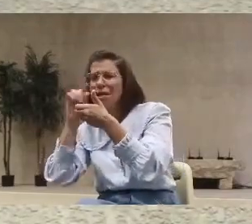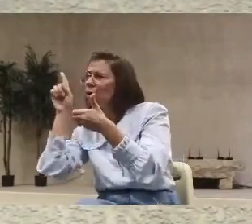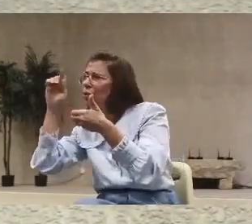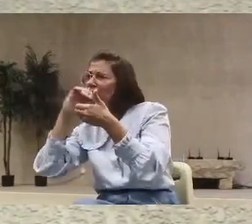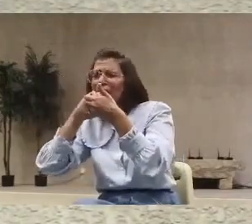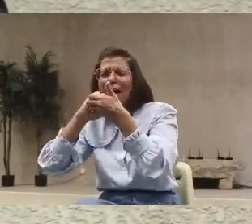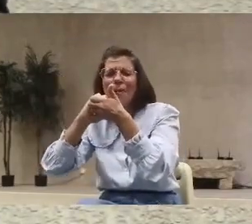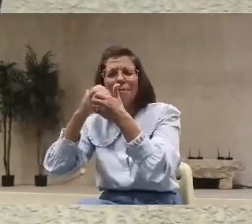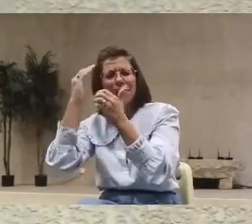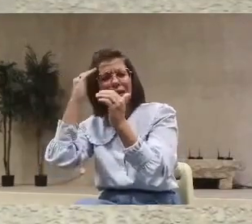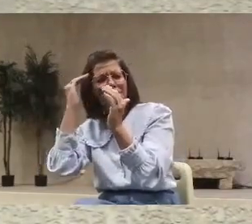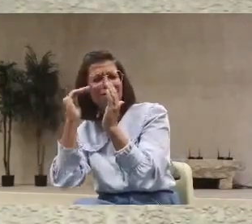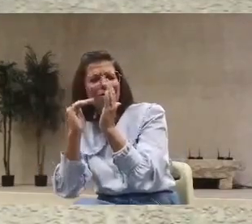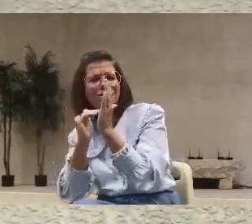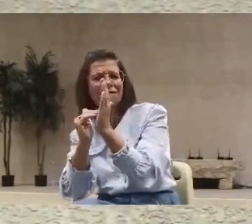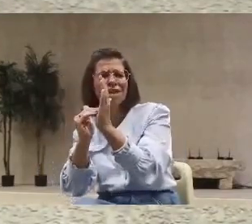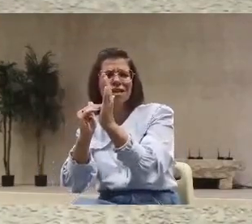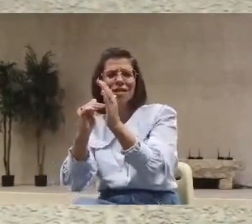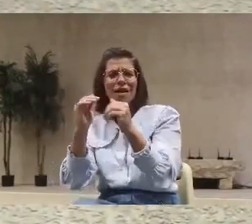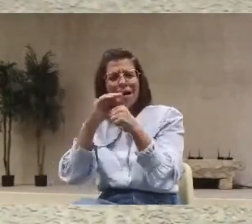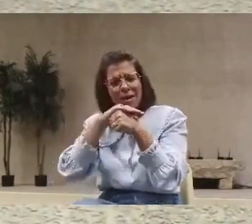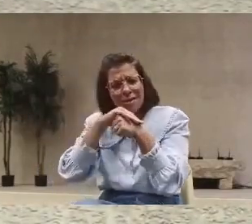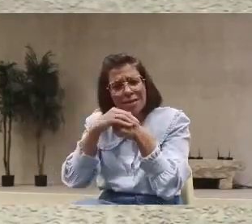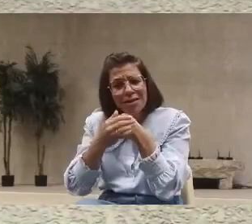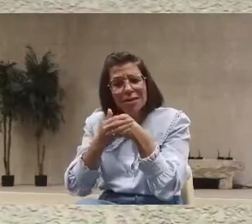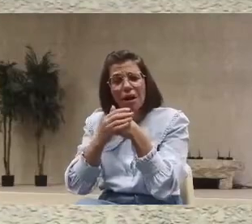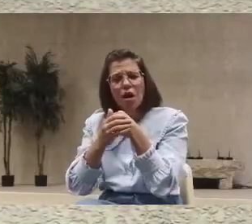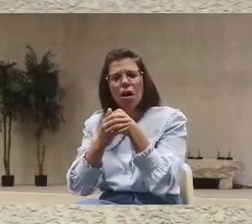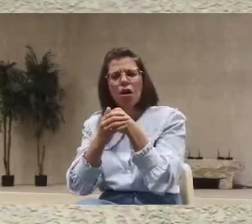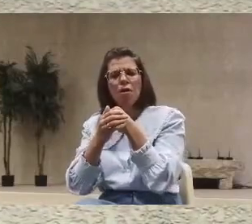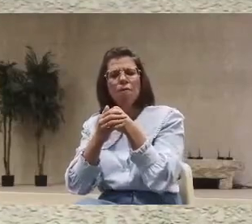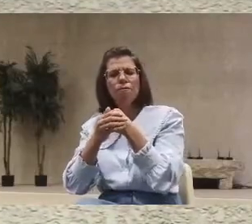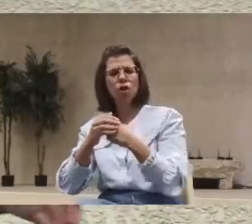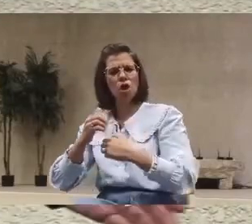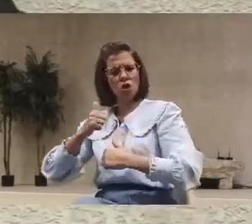elle a dit non je ne me tairai pas